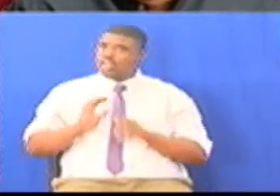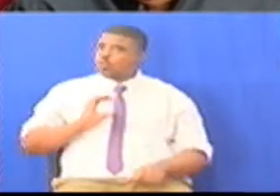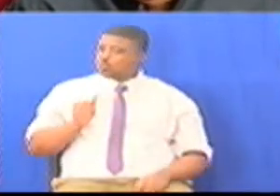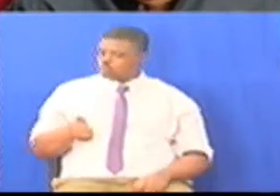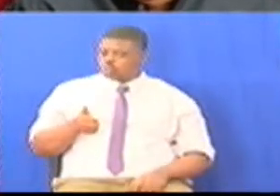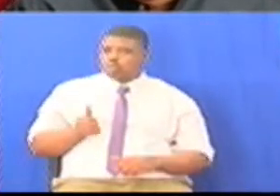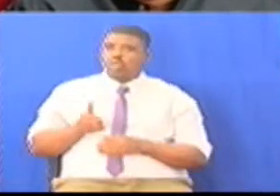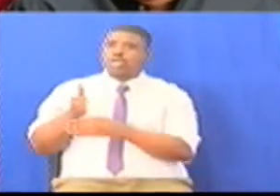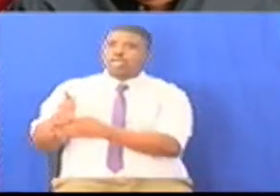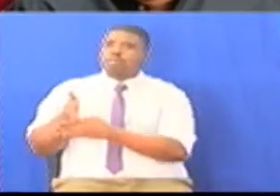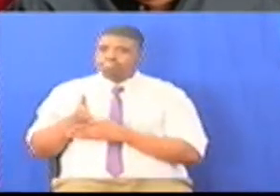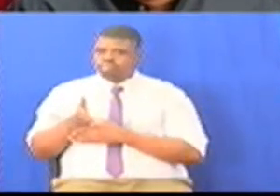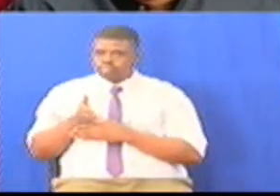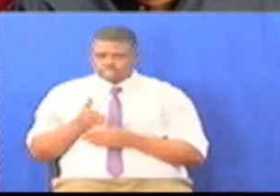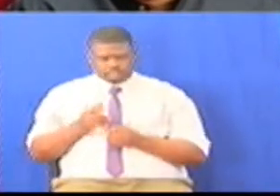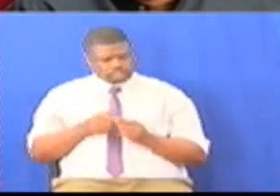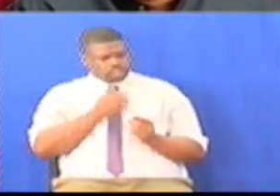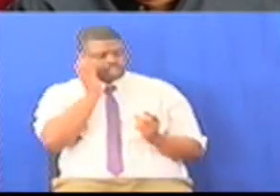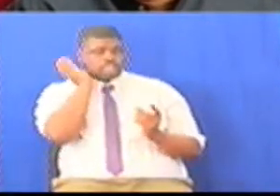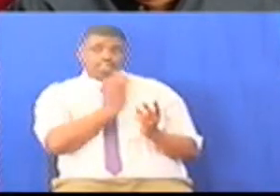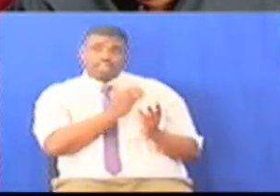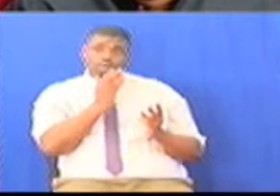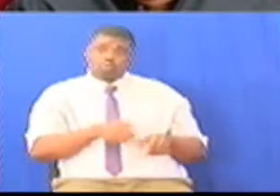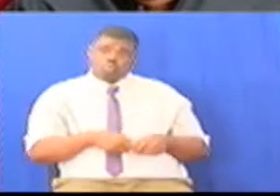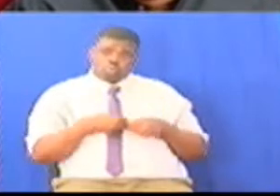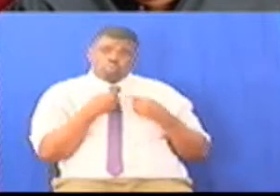kampuni ambazo zinakusudia